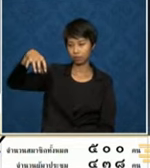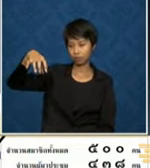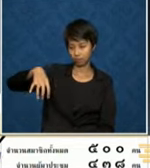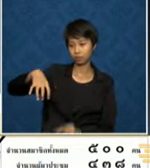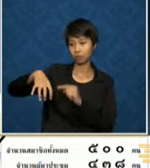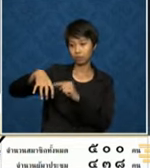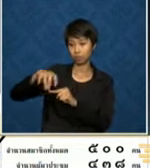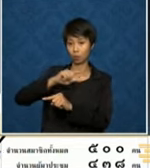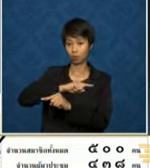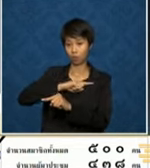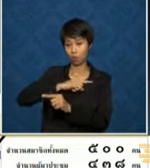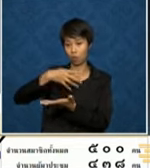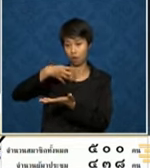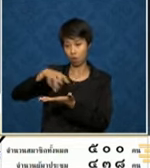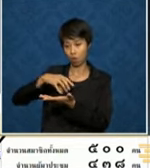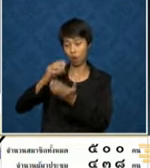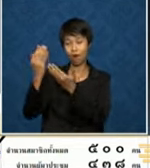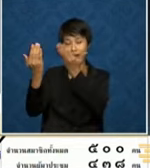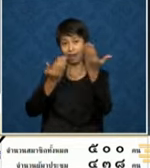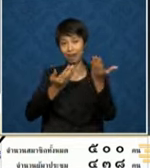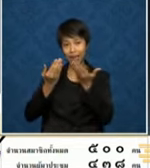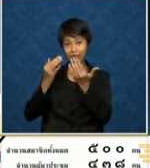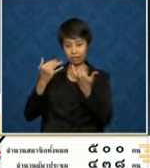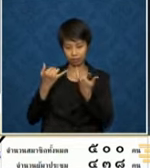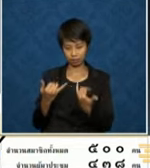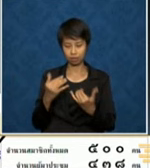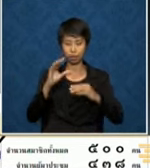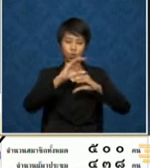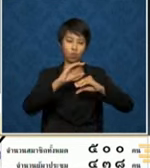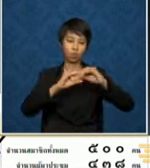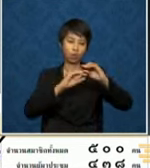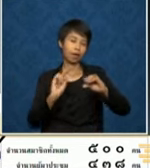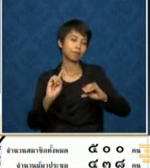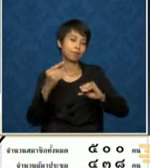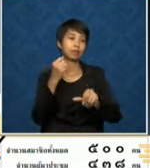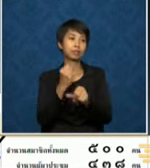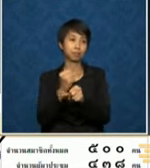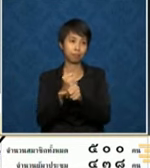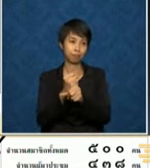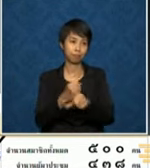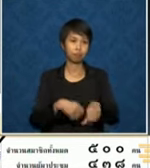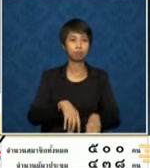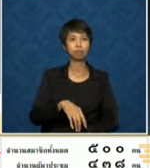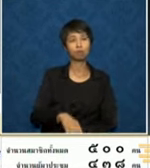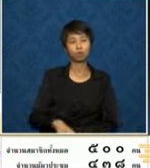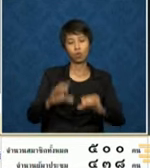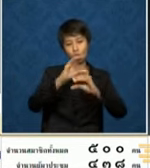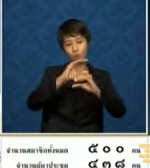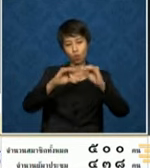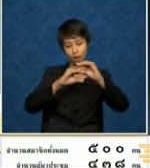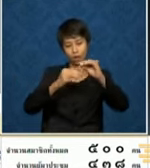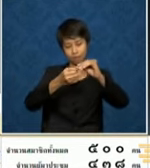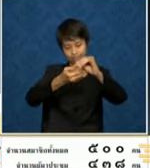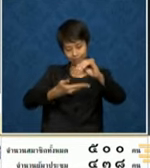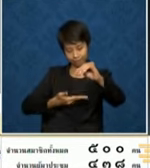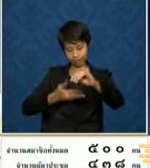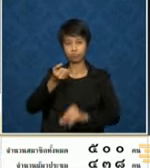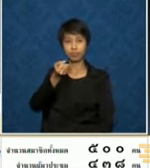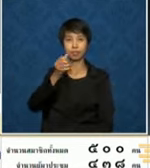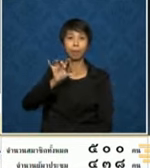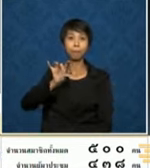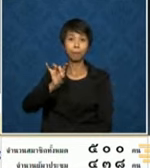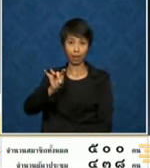กรมอุตุนิยมวิทยาที่เป็นโครงการใหม่ที่เกิดขึ้นจำนวนทั้งสิ้น18โครงการนี่นะครับเรียนท่านประธ